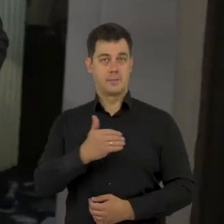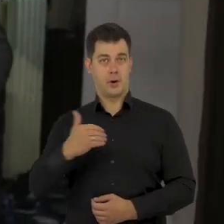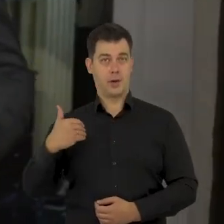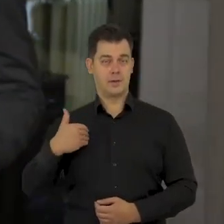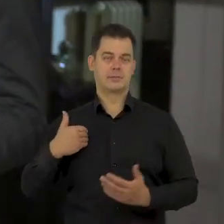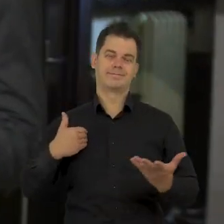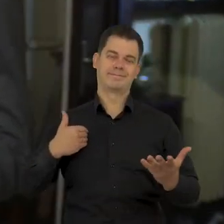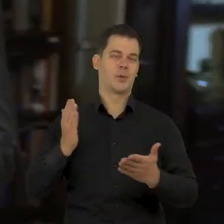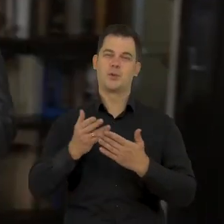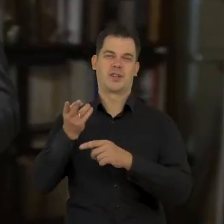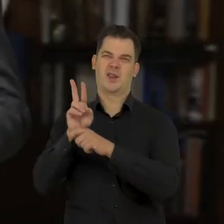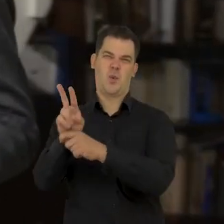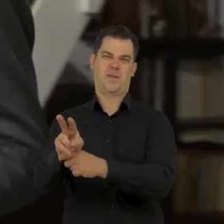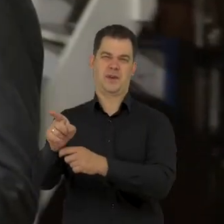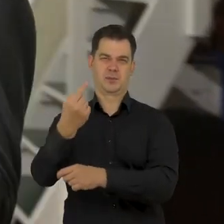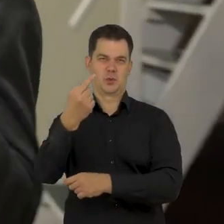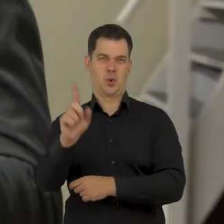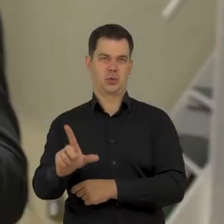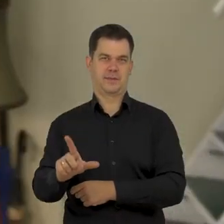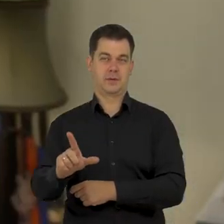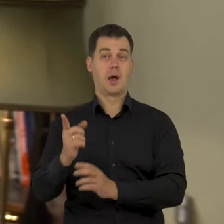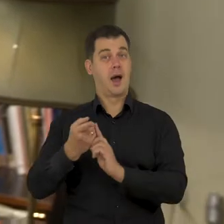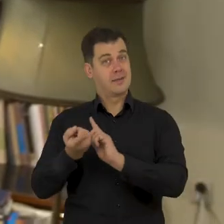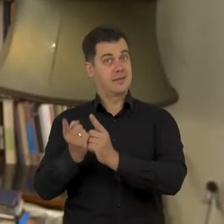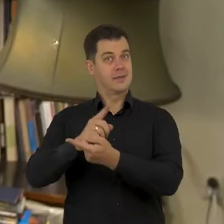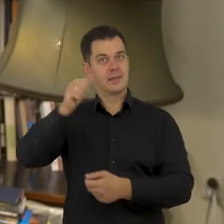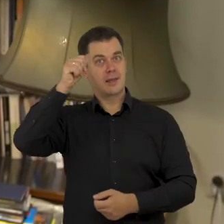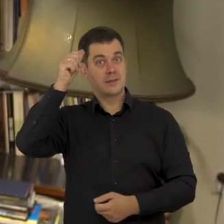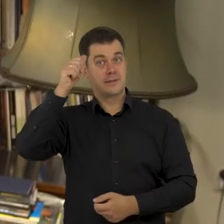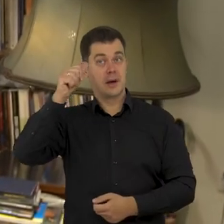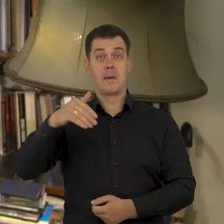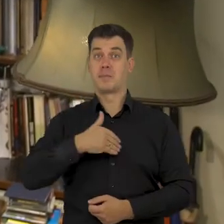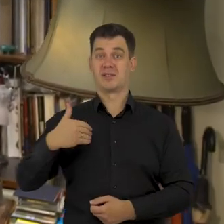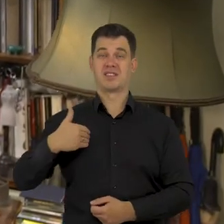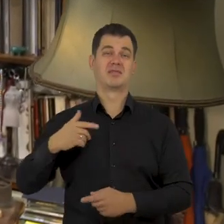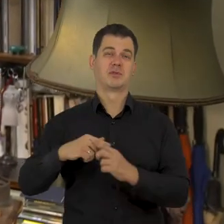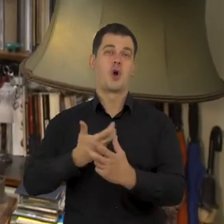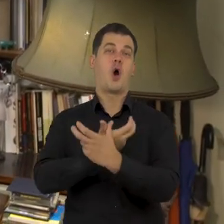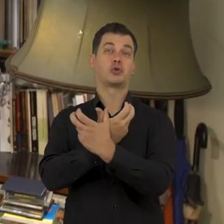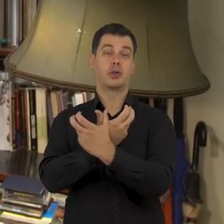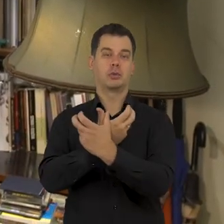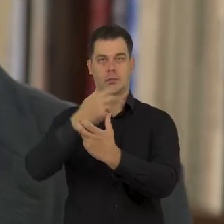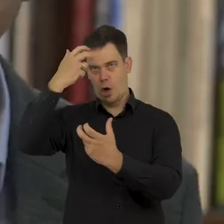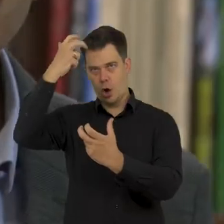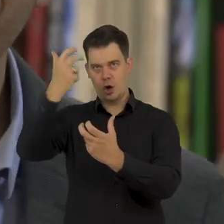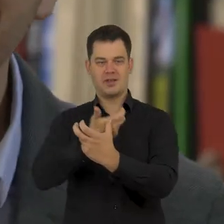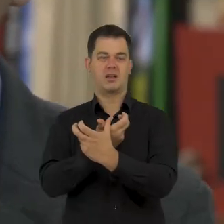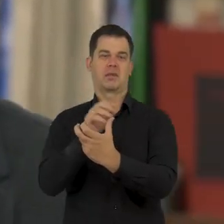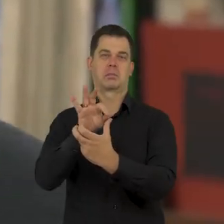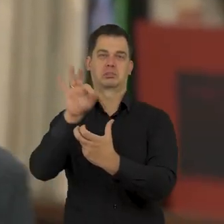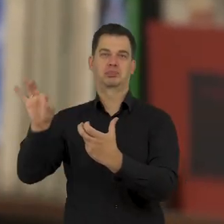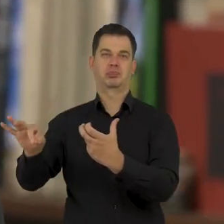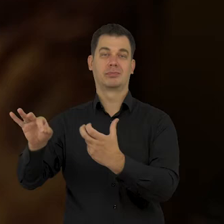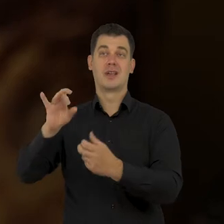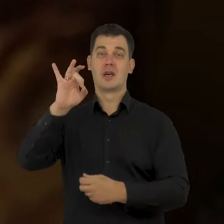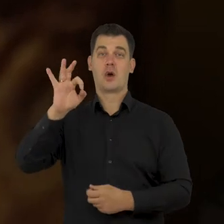Polacy utracili zaufanie do złotego. Po zmianie nazwy państwa orzeł stracił także koronę. Jesteśmy w pracowni